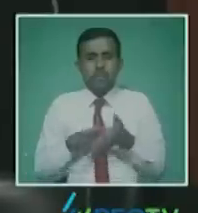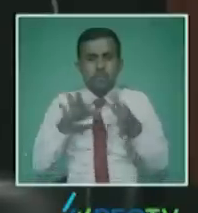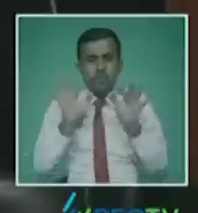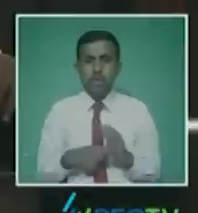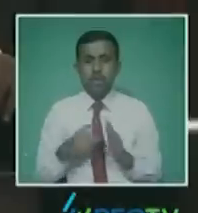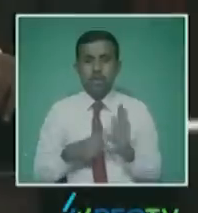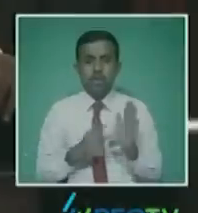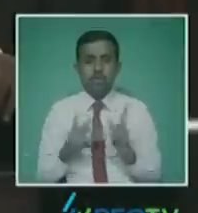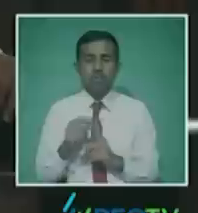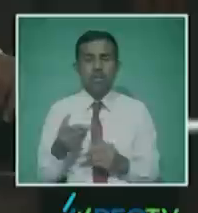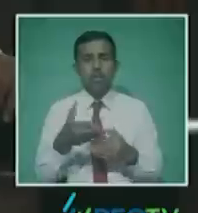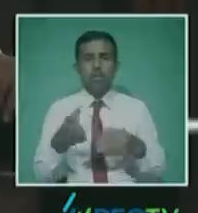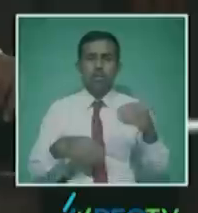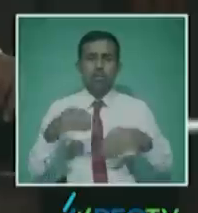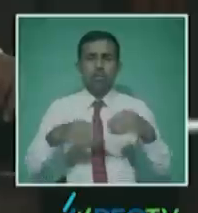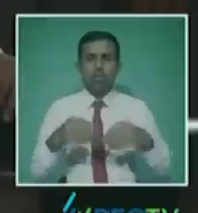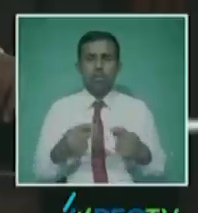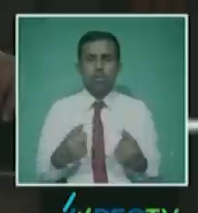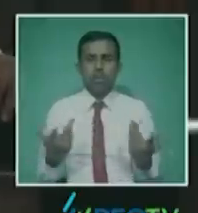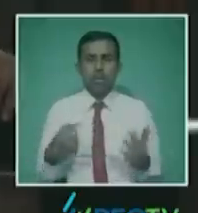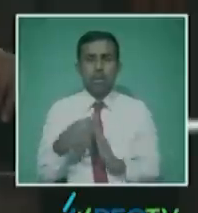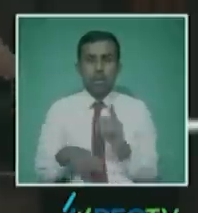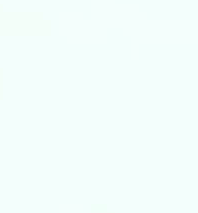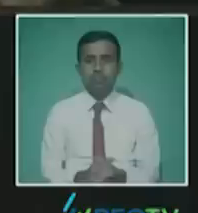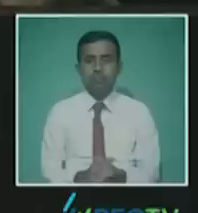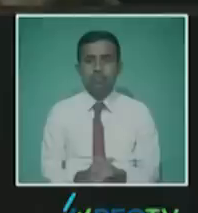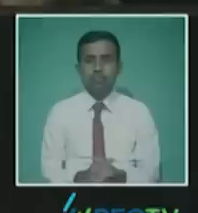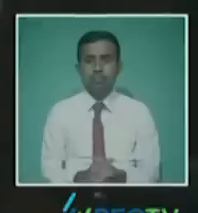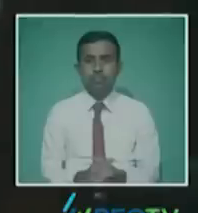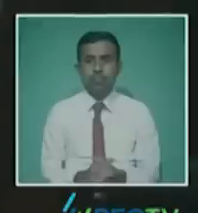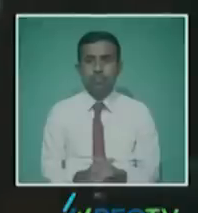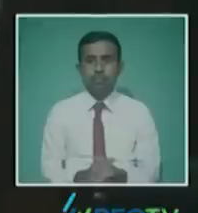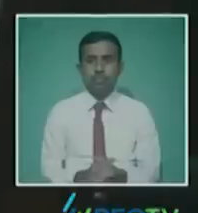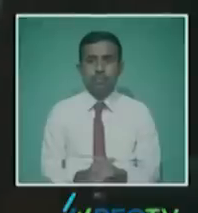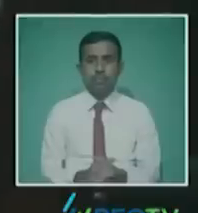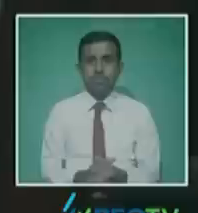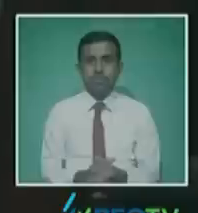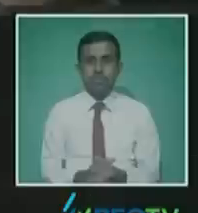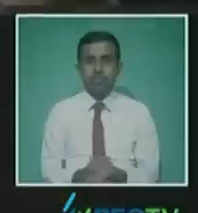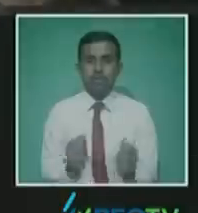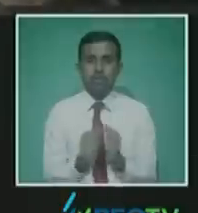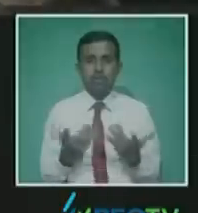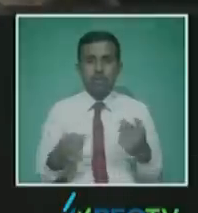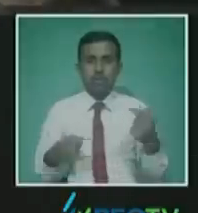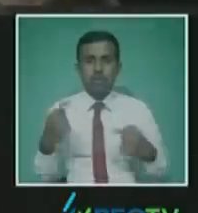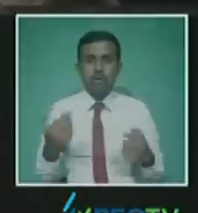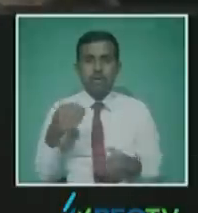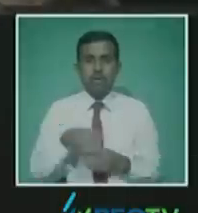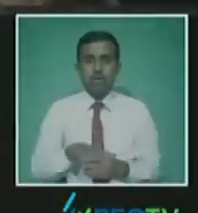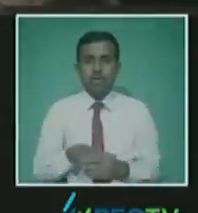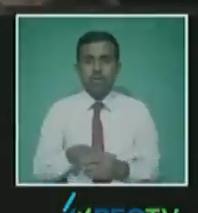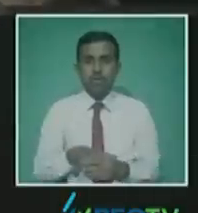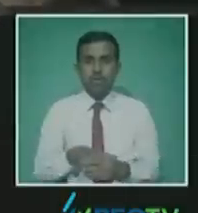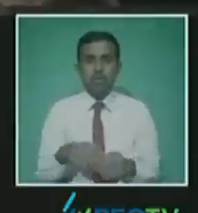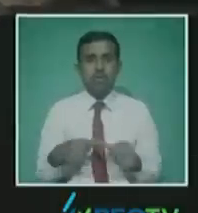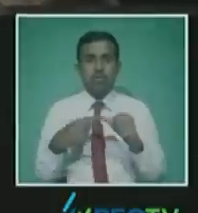commenting like this. ඕගලගේ දේශපාලන රටේ ජනතාව වෙනුවෙන් මම කතා කරන්නේ. නම කිව්වේ ඔබතුමා මේ අනවශ්‍ය විවාද කර පටලවිච්ච නිසා. ඔබතුමාට ඒකට